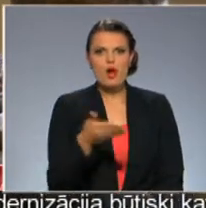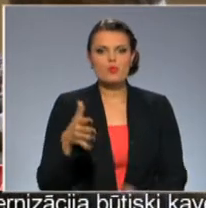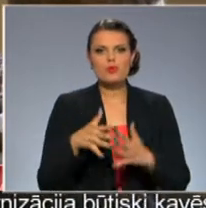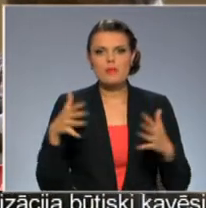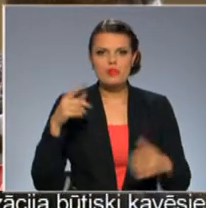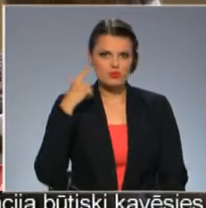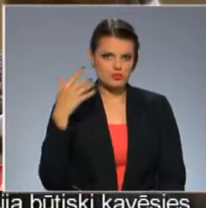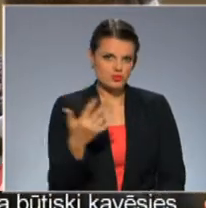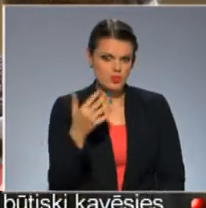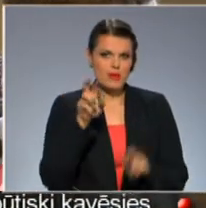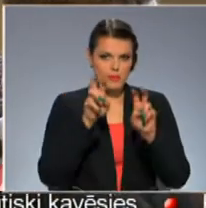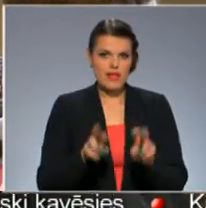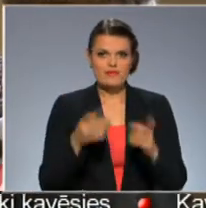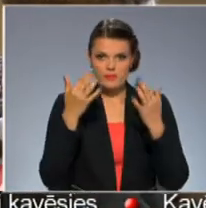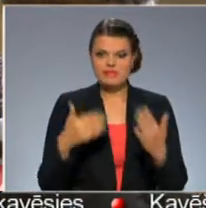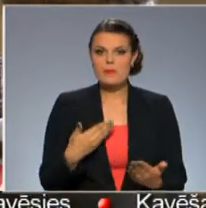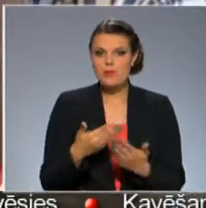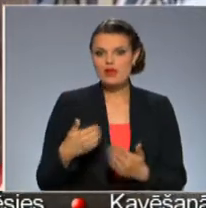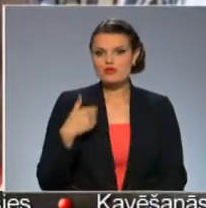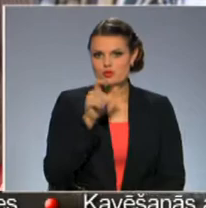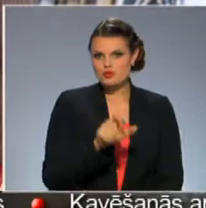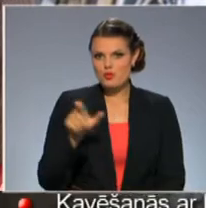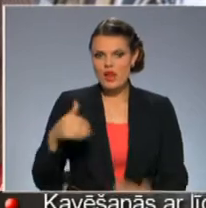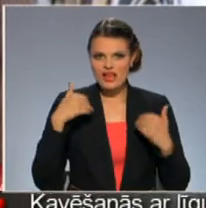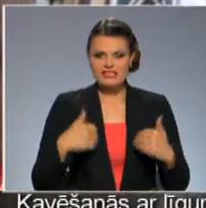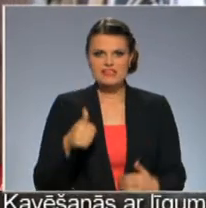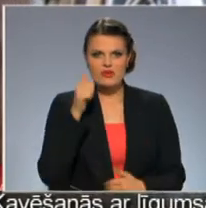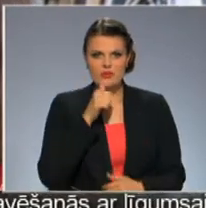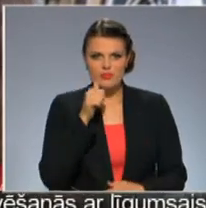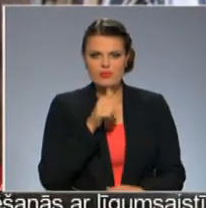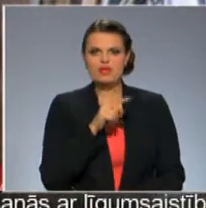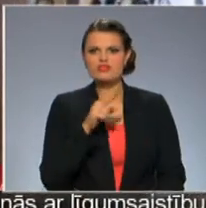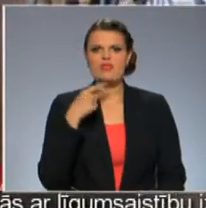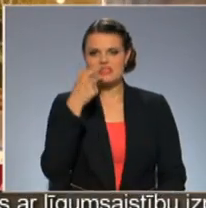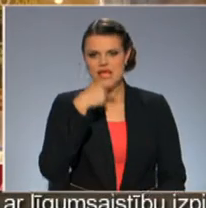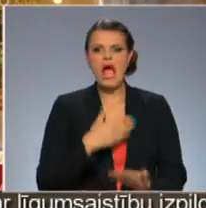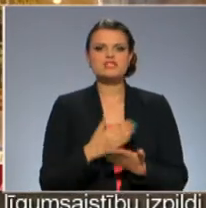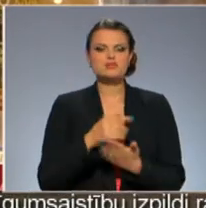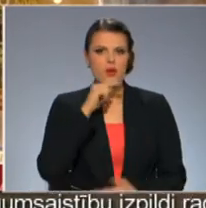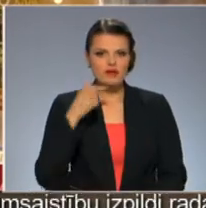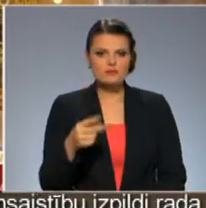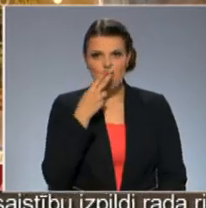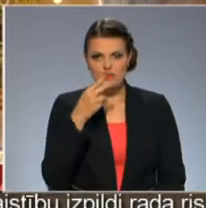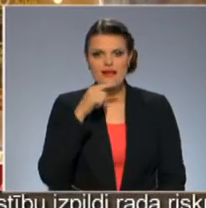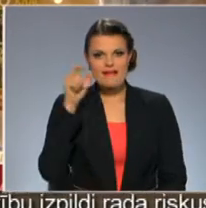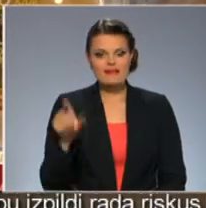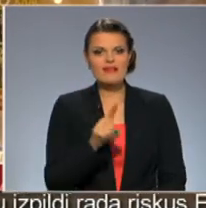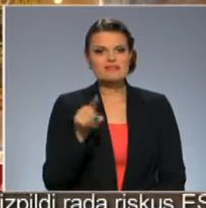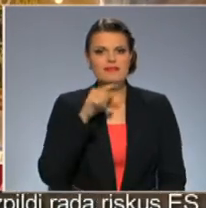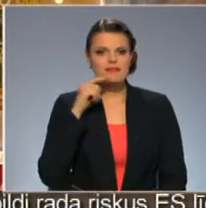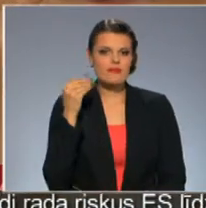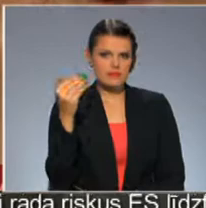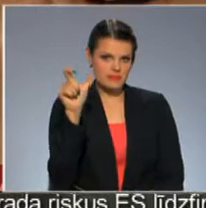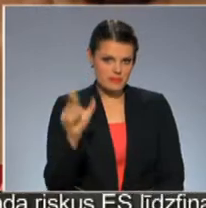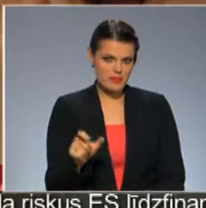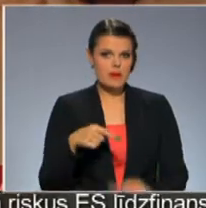domā. Pētījuma rezultāti parāda, ka skolēni sevi bieži neidentificē kā krievs un uzskata, ka krievs ir Krievijai piederīga